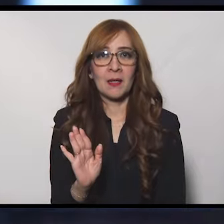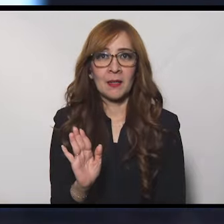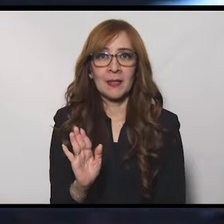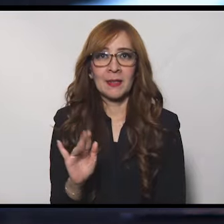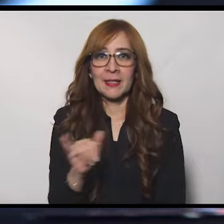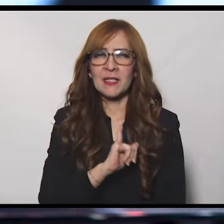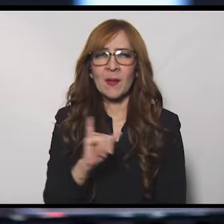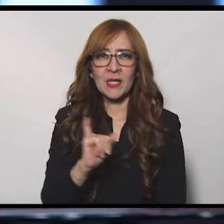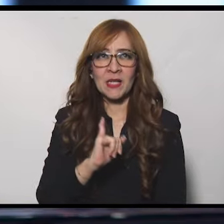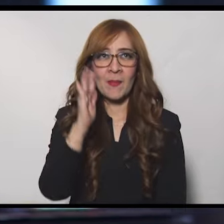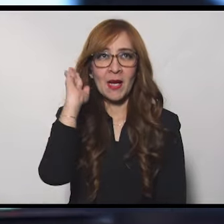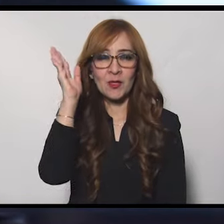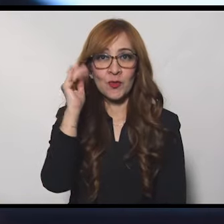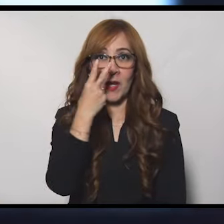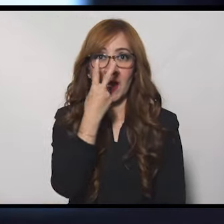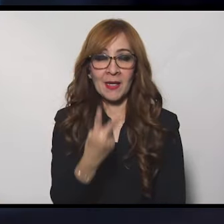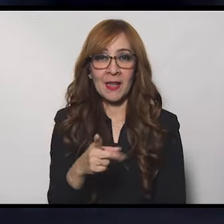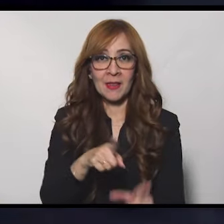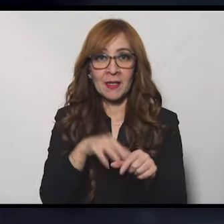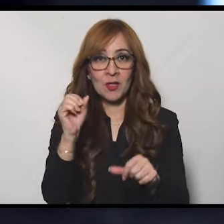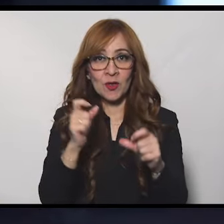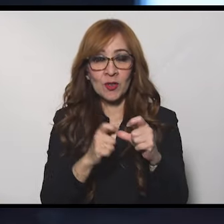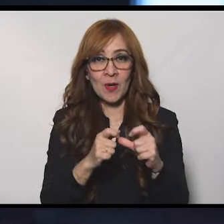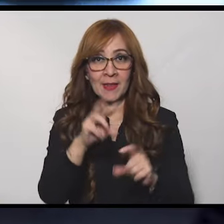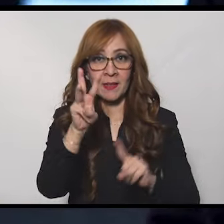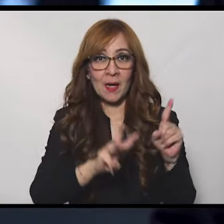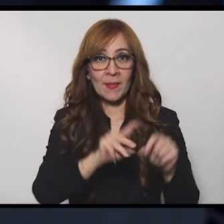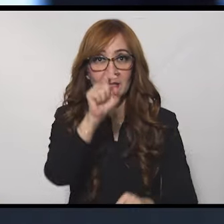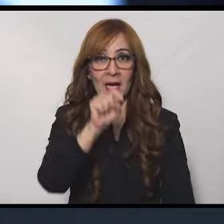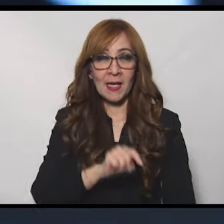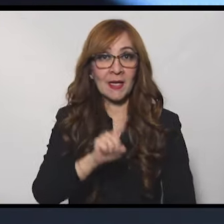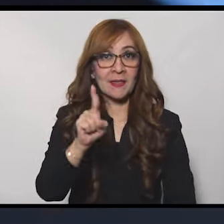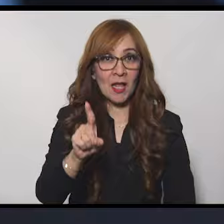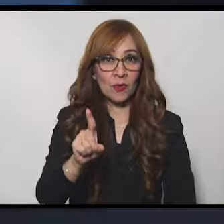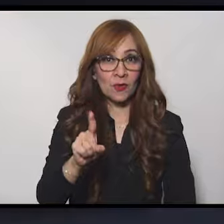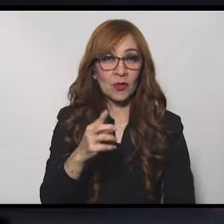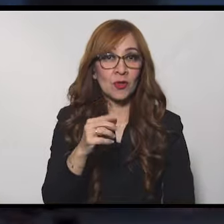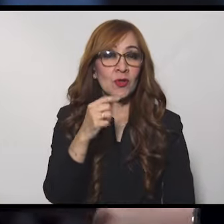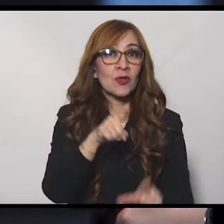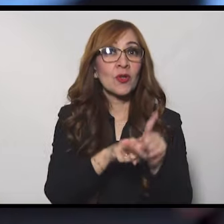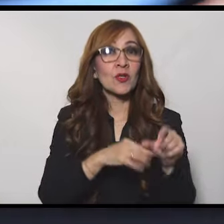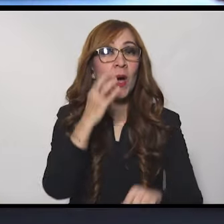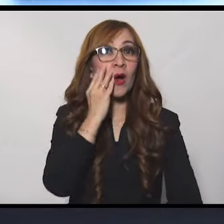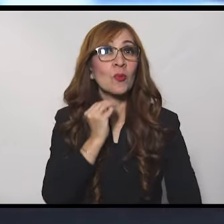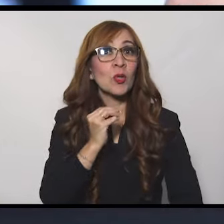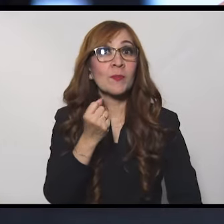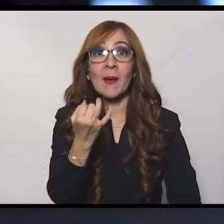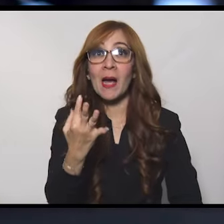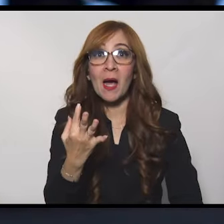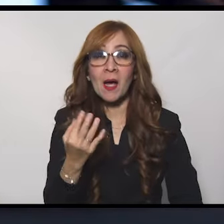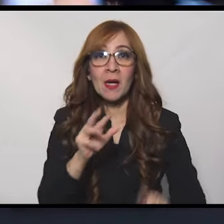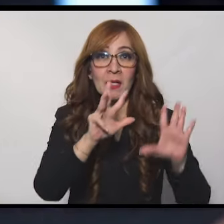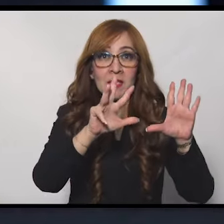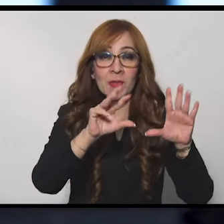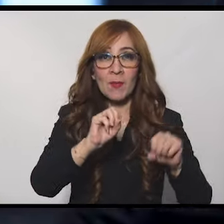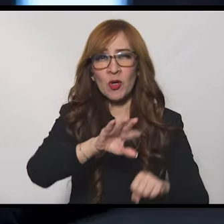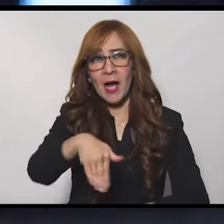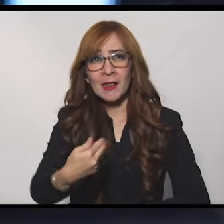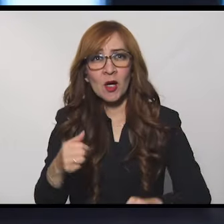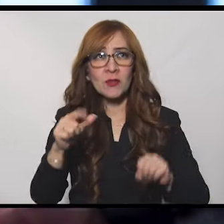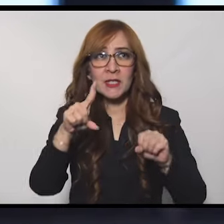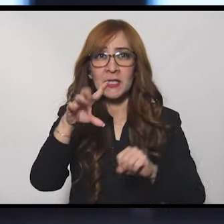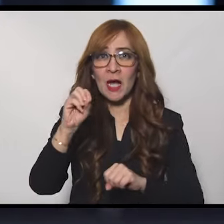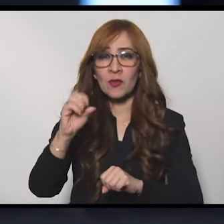Kita sama-sama udah lihat di Yosua 13 ayat 1. Yosua berada di umur berapa? 60, 90 sampai dengan 100 tahun, udah